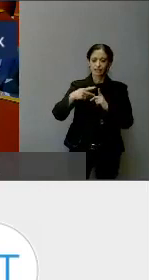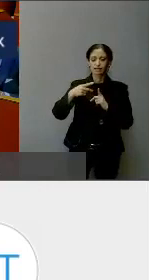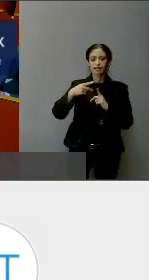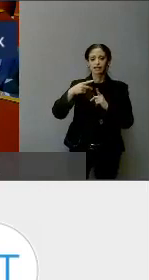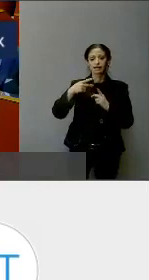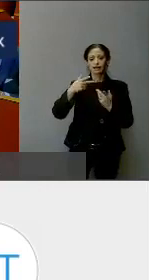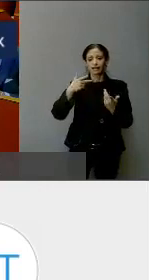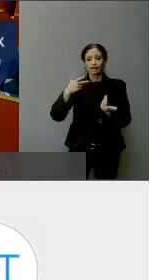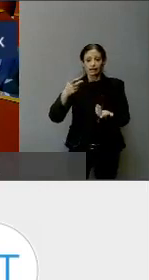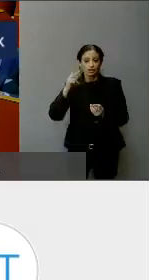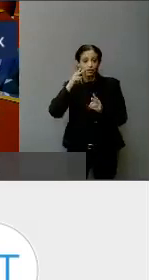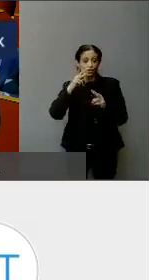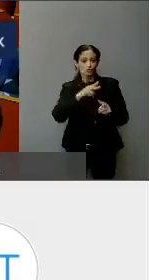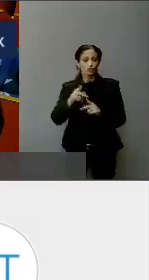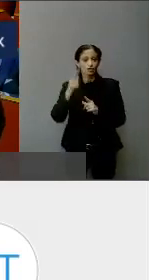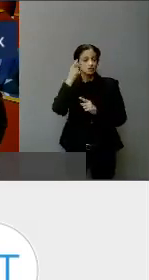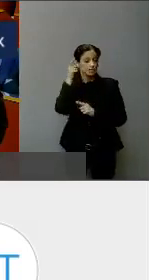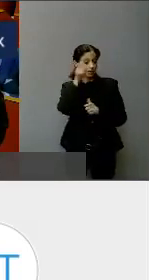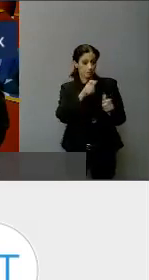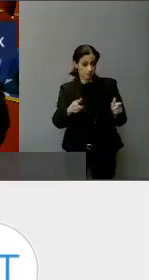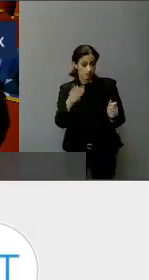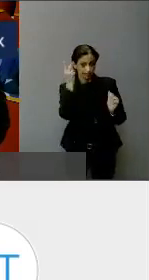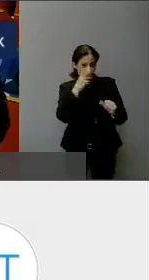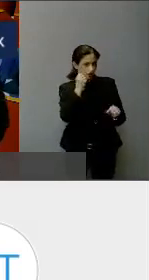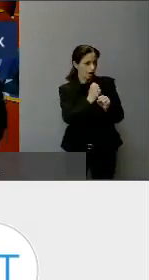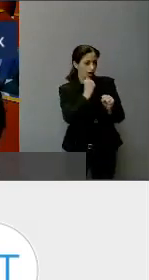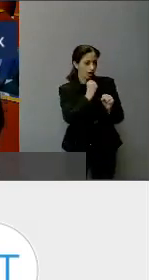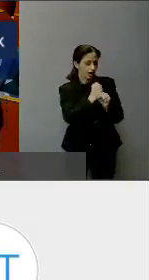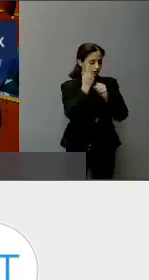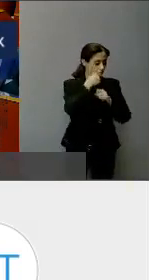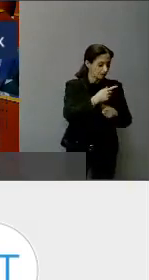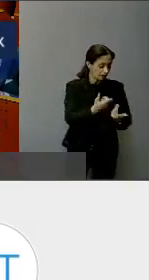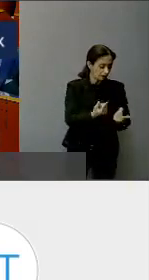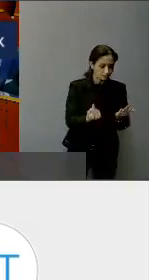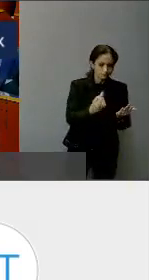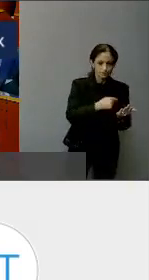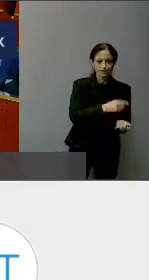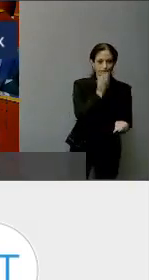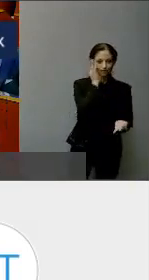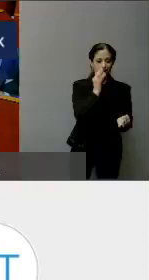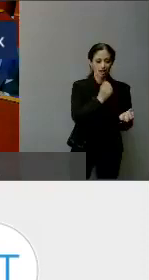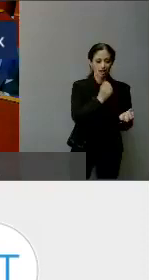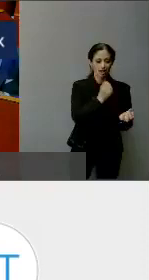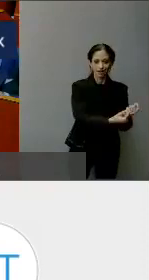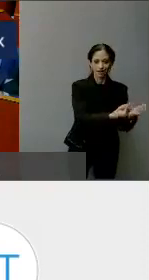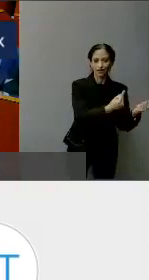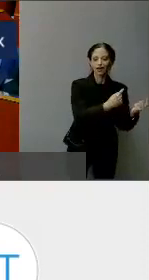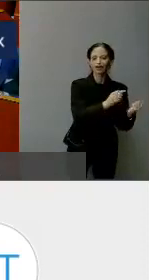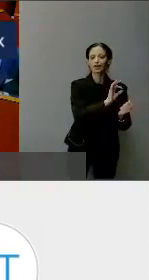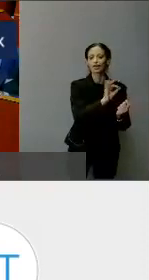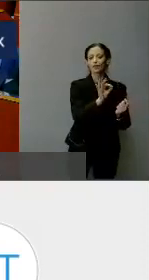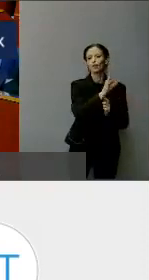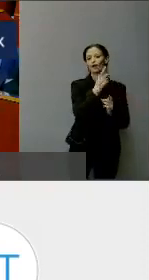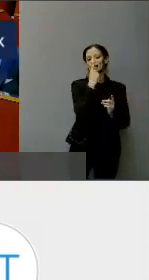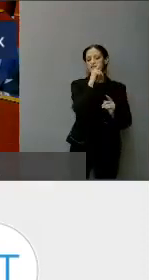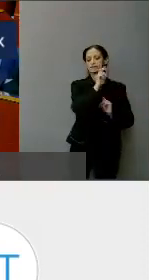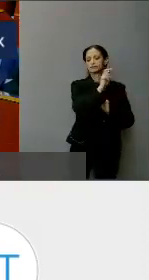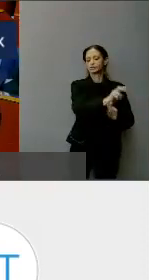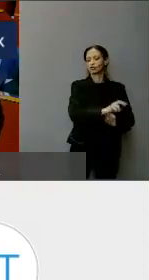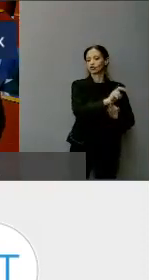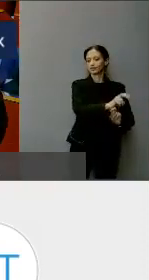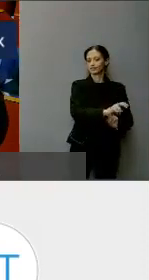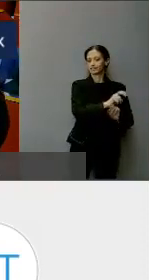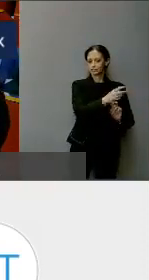opereranno per far ritornare le fragole come qualcheduno cia sta facendo e altri tipi di coltivazioni che sono